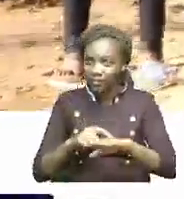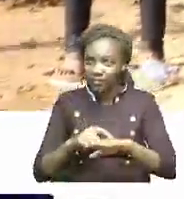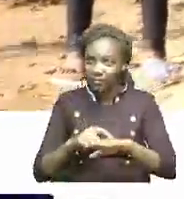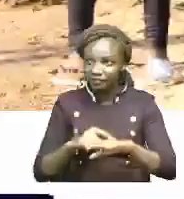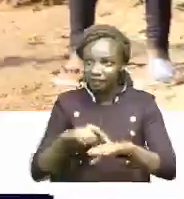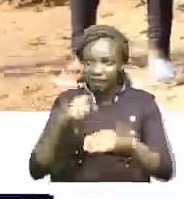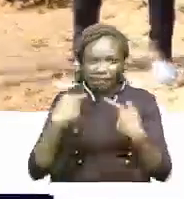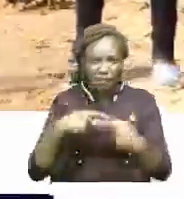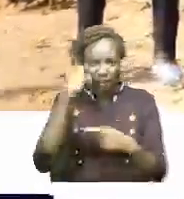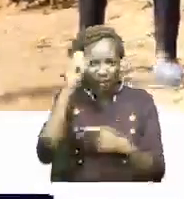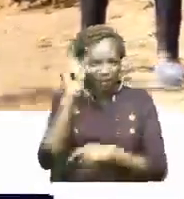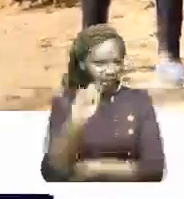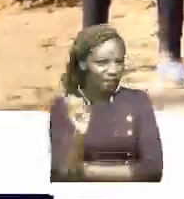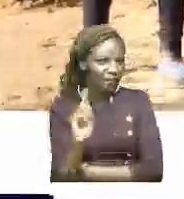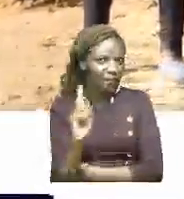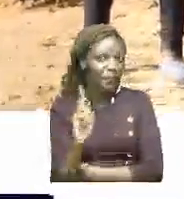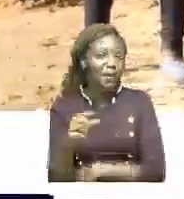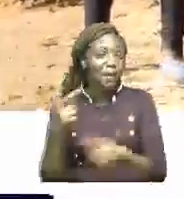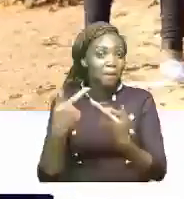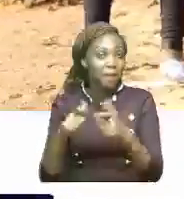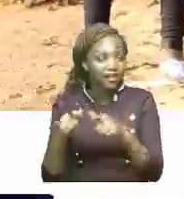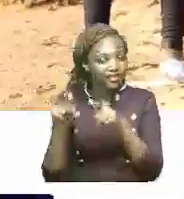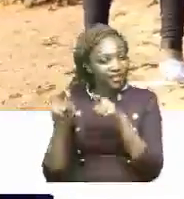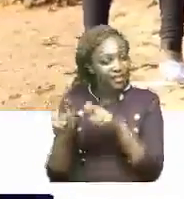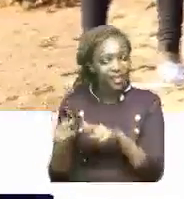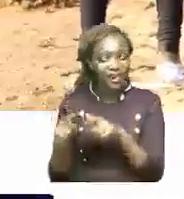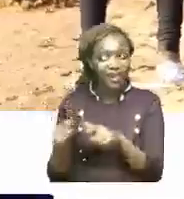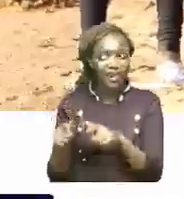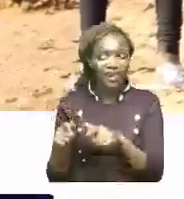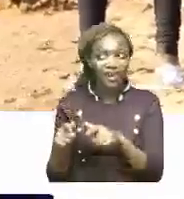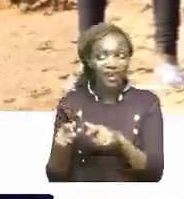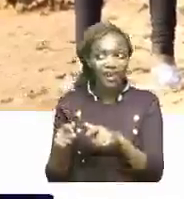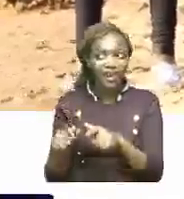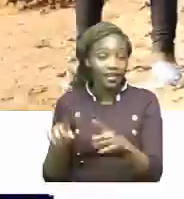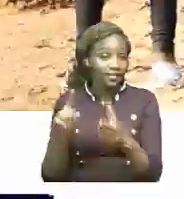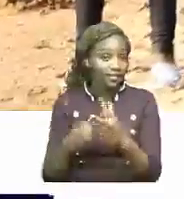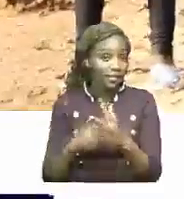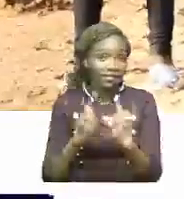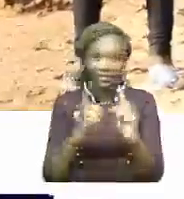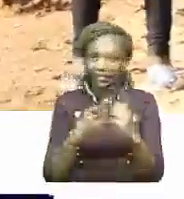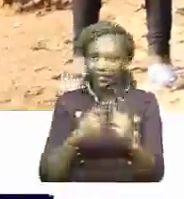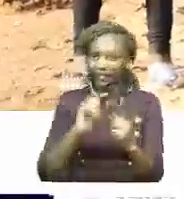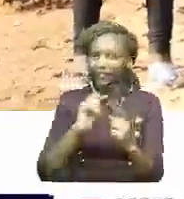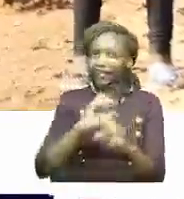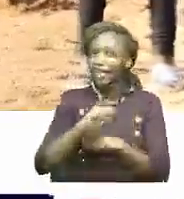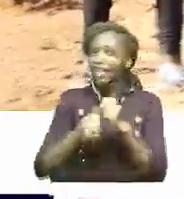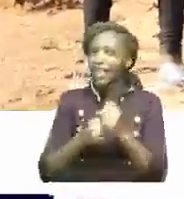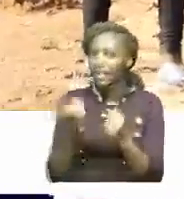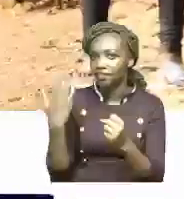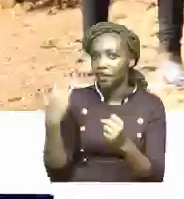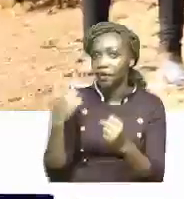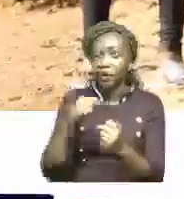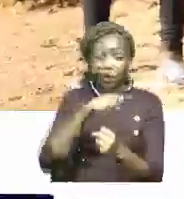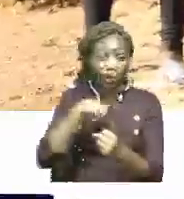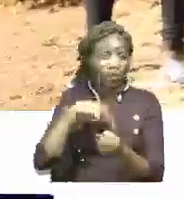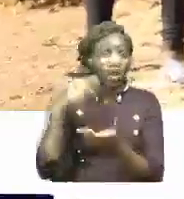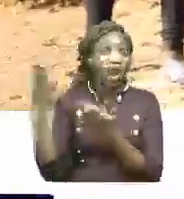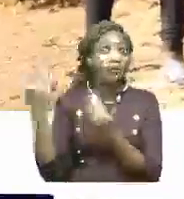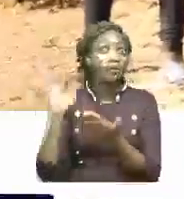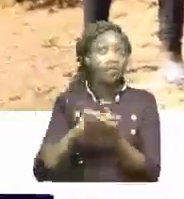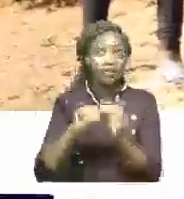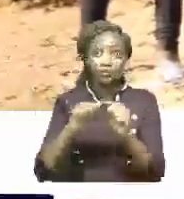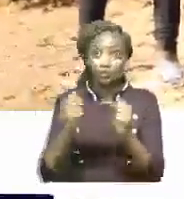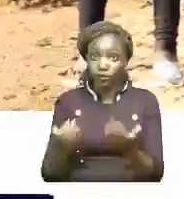na si ndani ya Isambo Bay, na ambayo ilianzishwa miaka kadhaa iliyopita. Ni matumaini kwamba itakuza uchumi